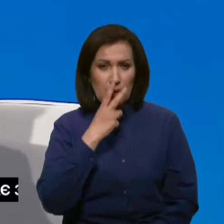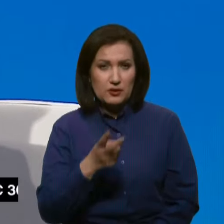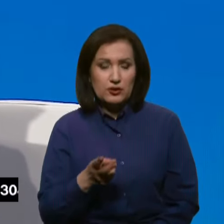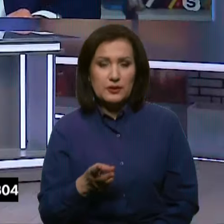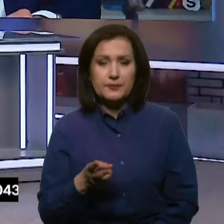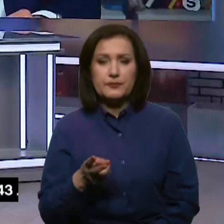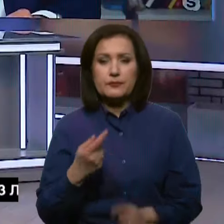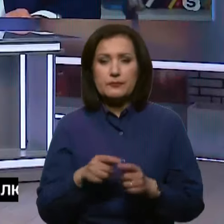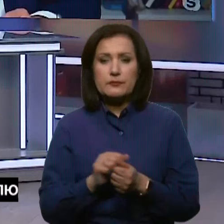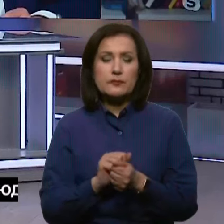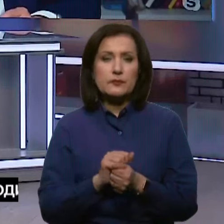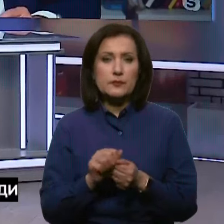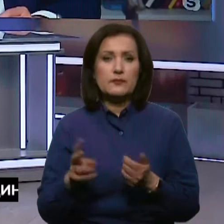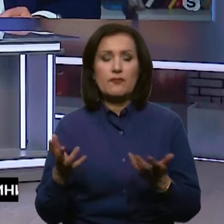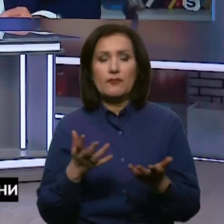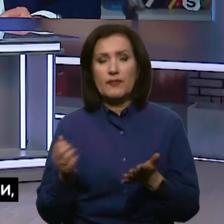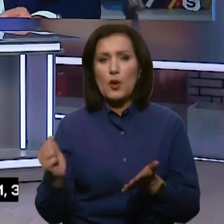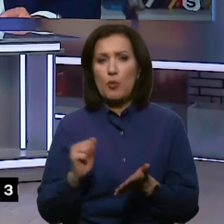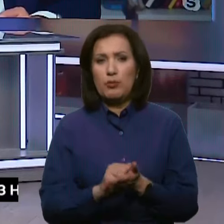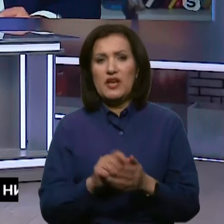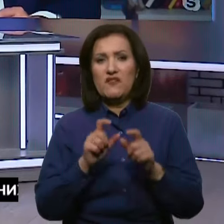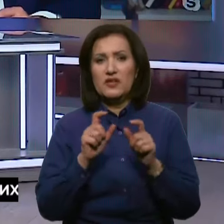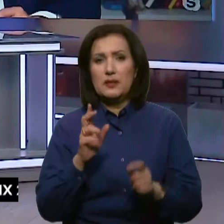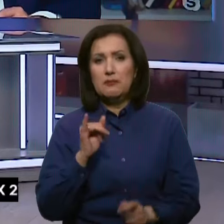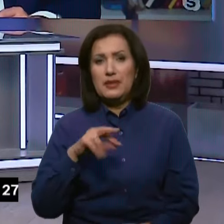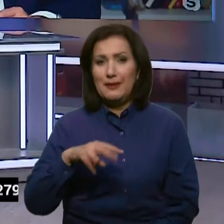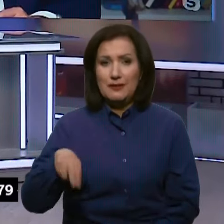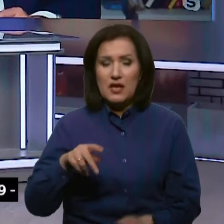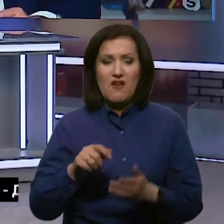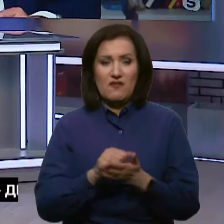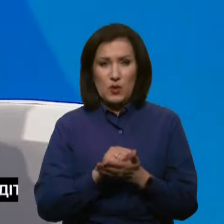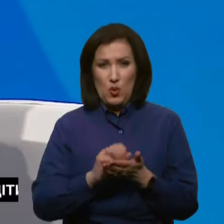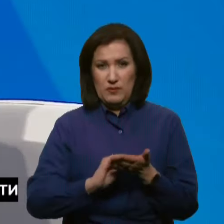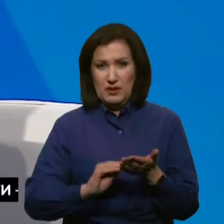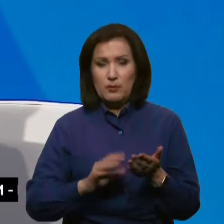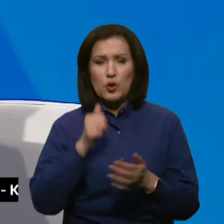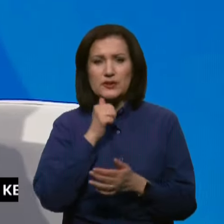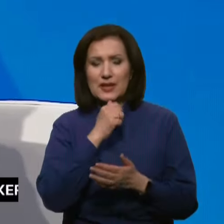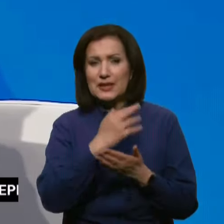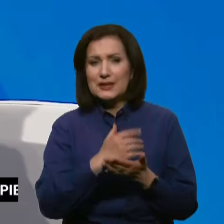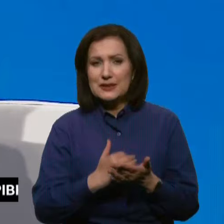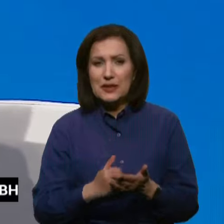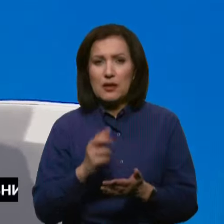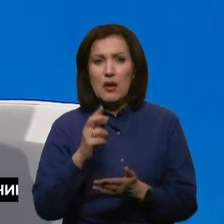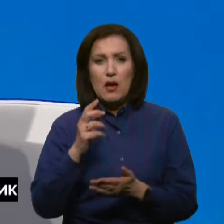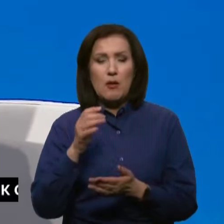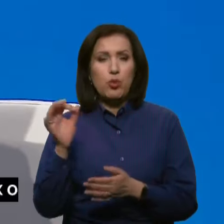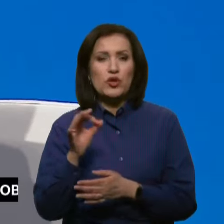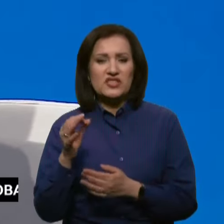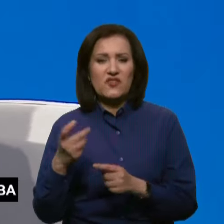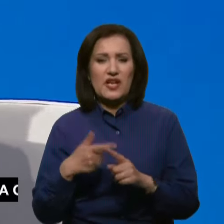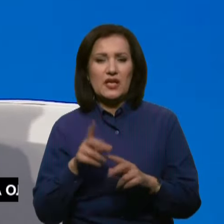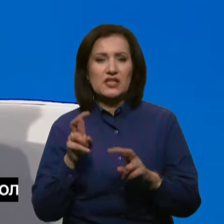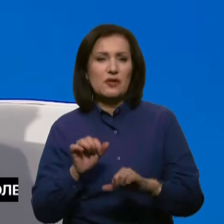от цей матеріал, який опублікувало видання Bild, документ, в якому йдеться про секретний сценарій Бундесверу, який